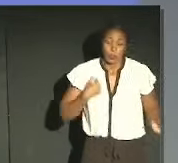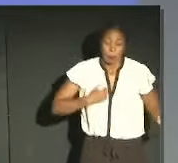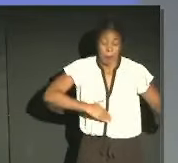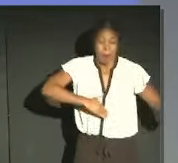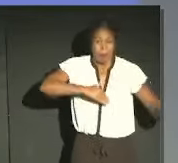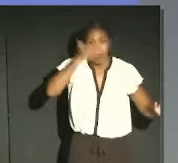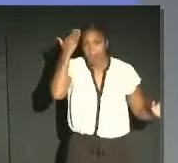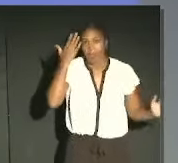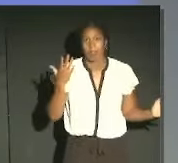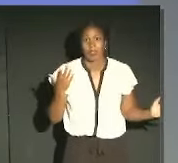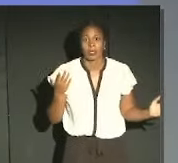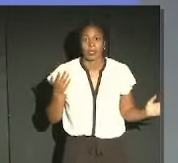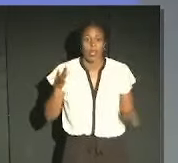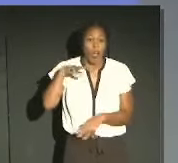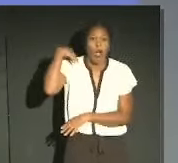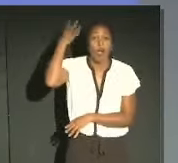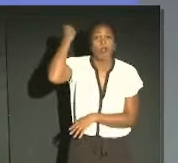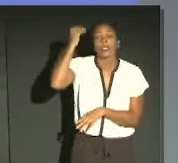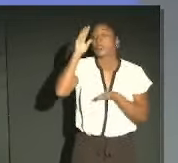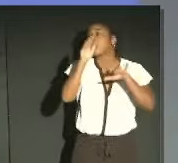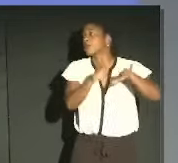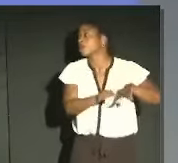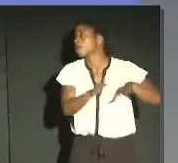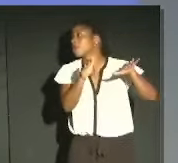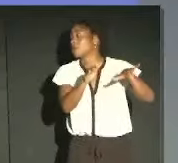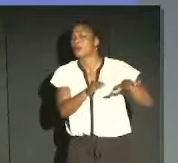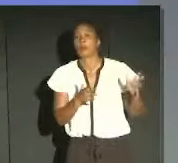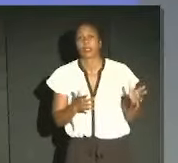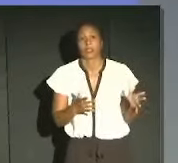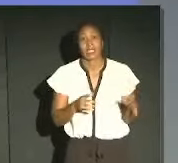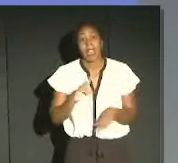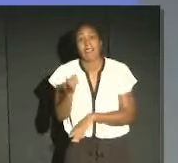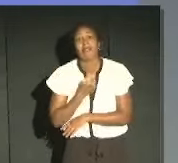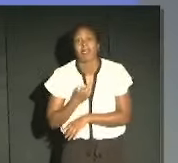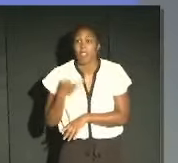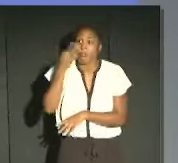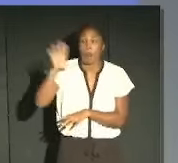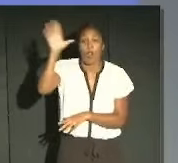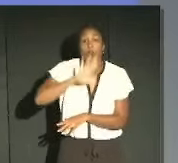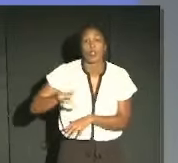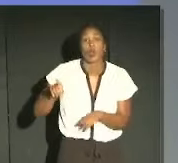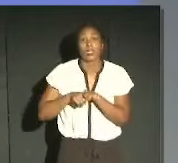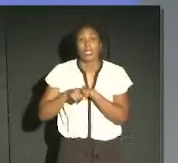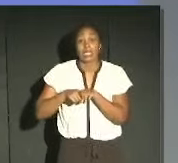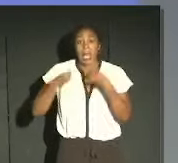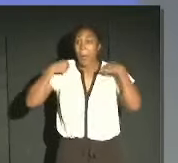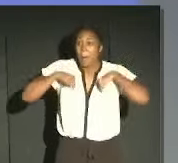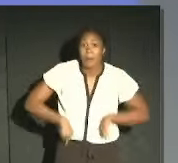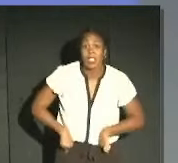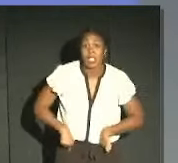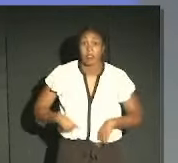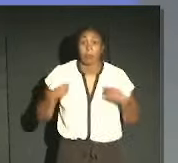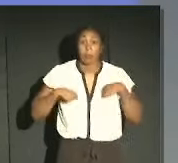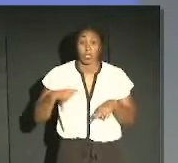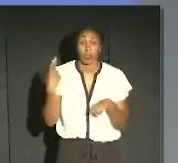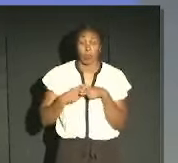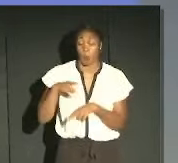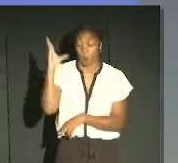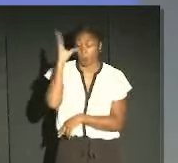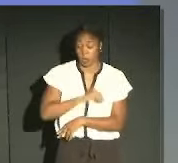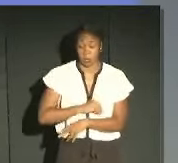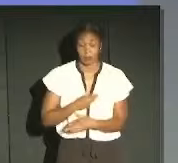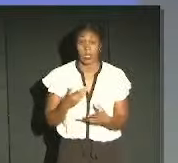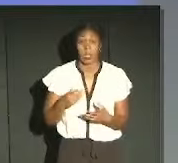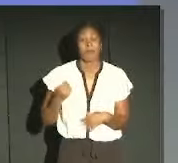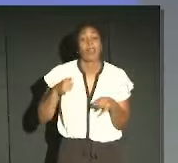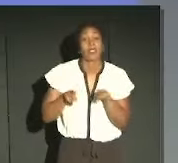assez des Antill qui sont méprisés par l'Hexagone et des ministres successifs dont on ne souvient même plus quel est le nom du ministre des